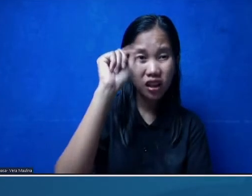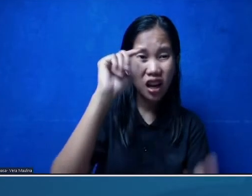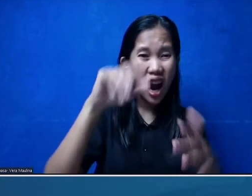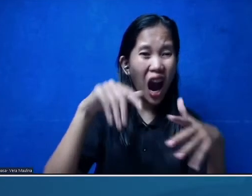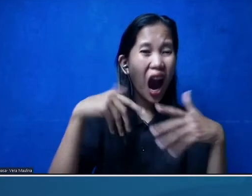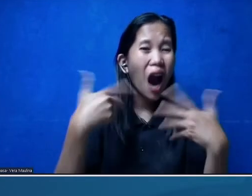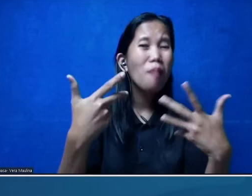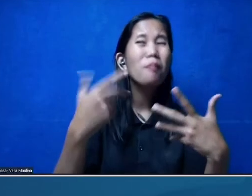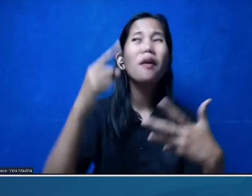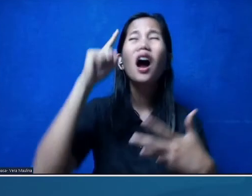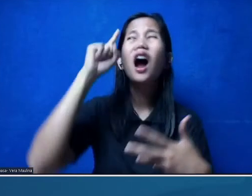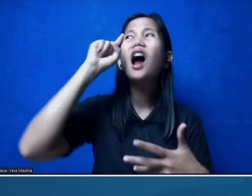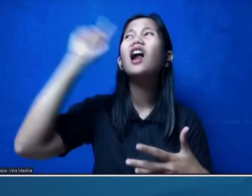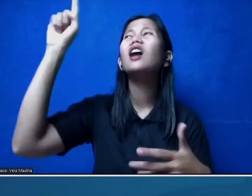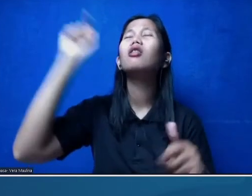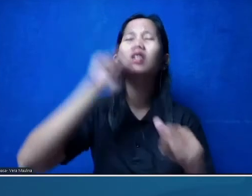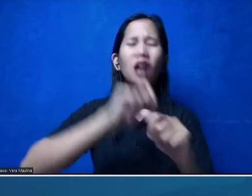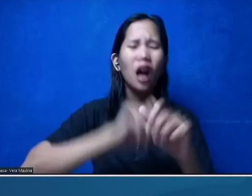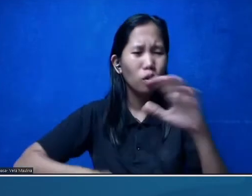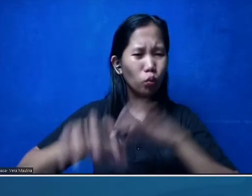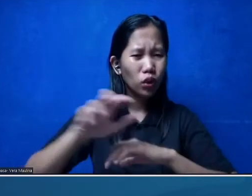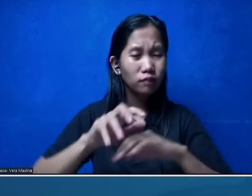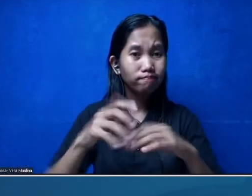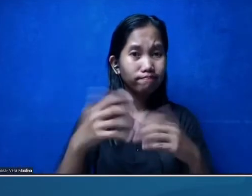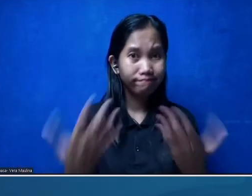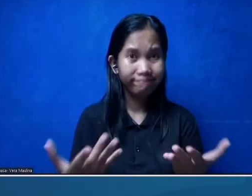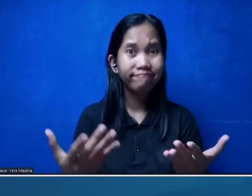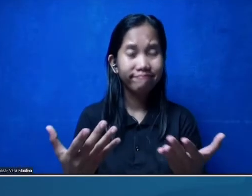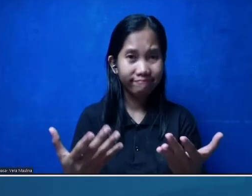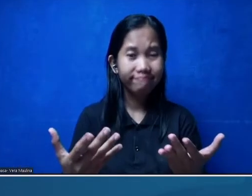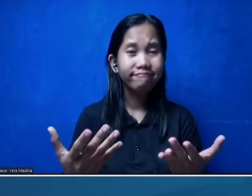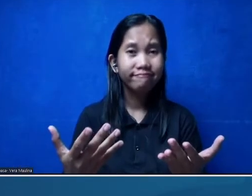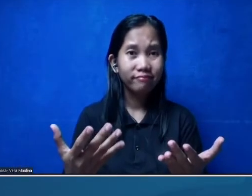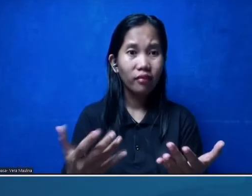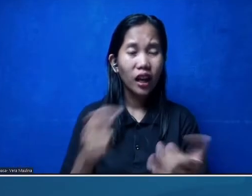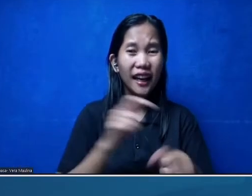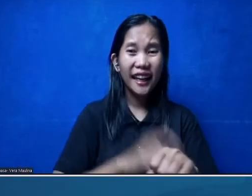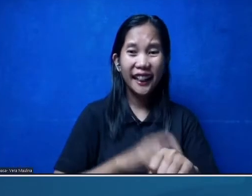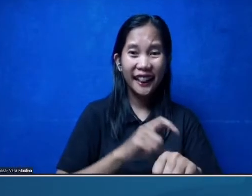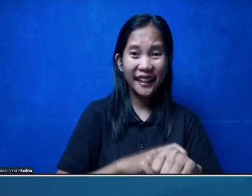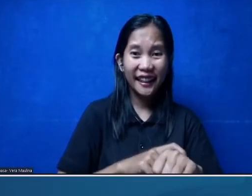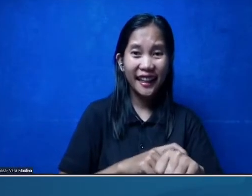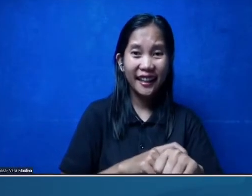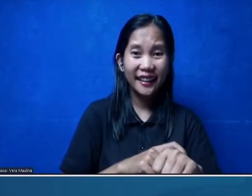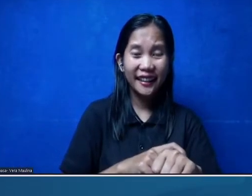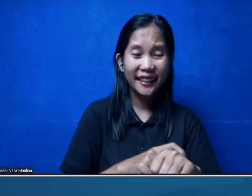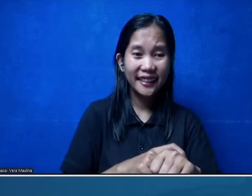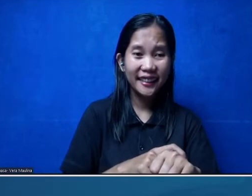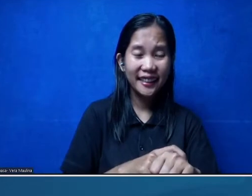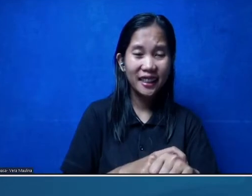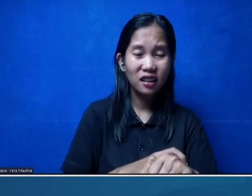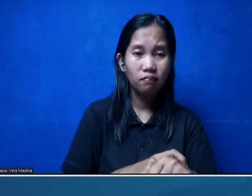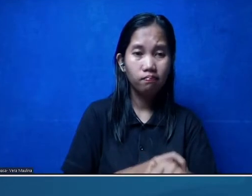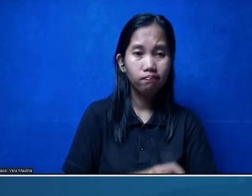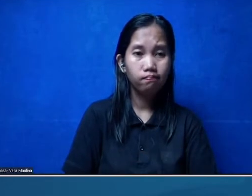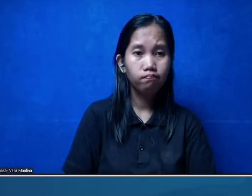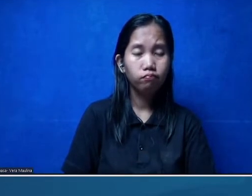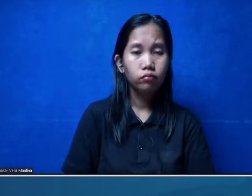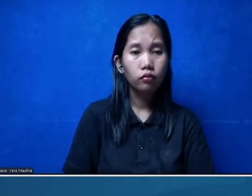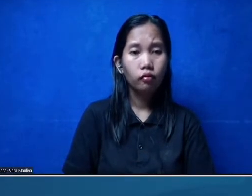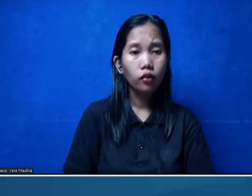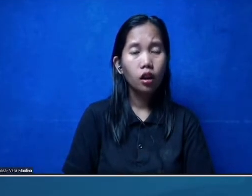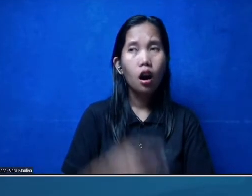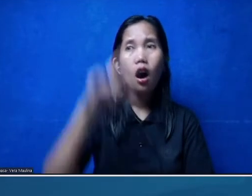setiap yaitu yang kedua Allah mencari manusia yang sudah